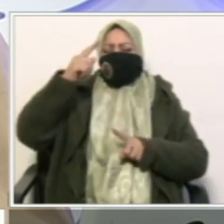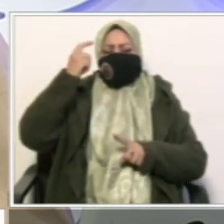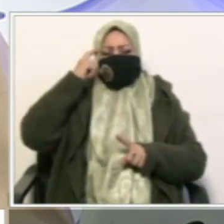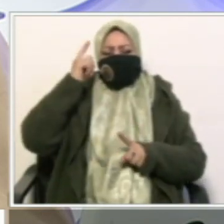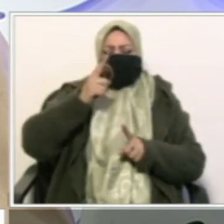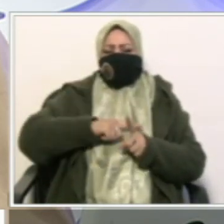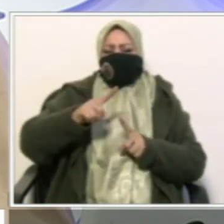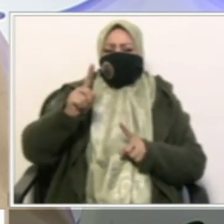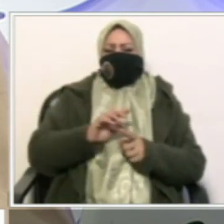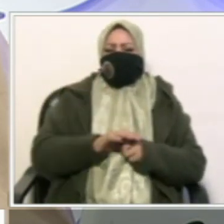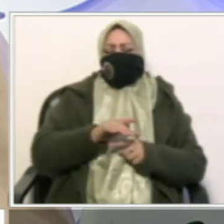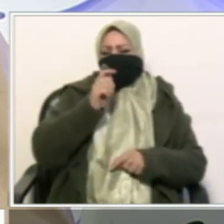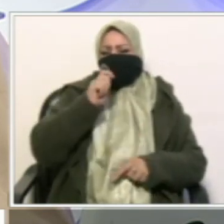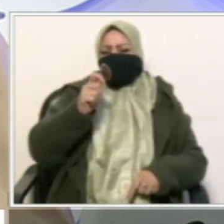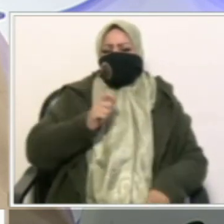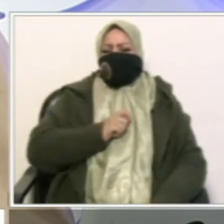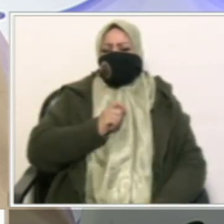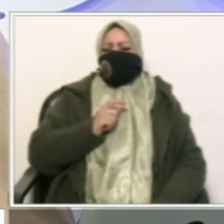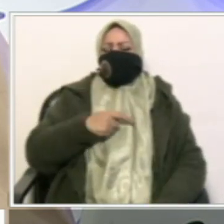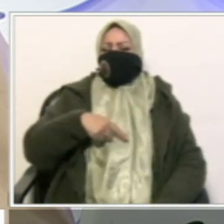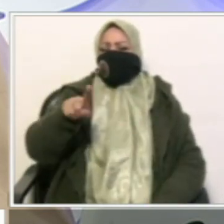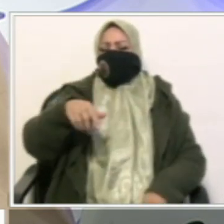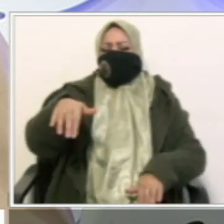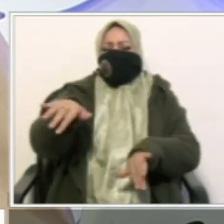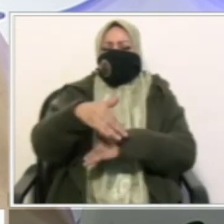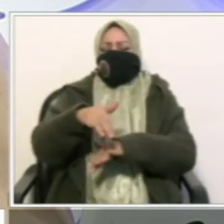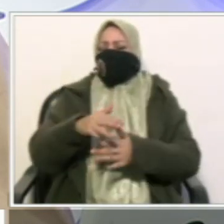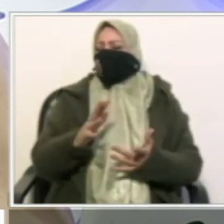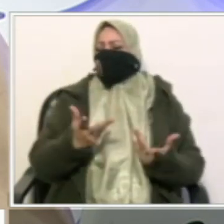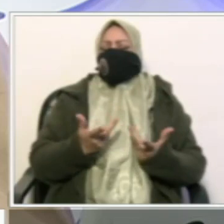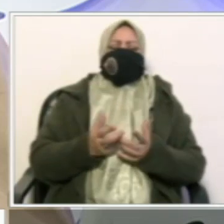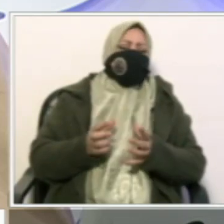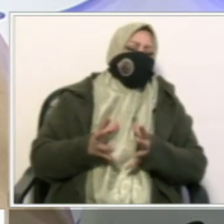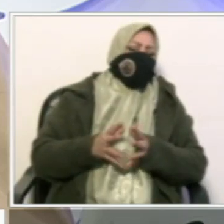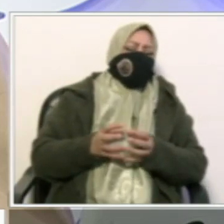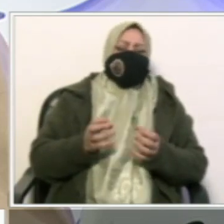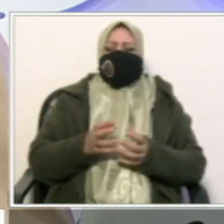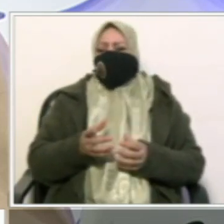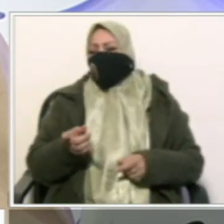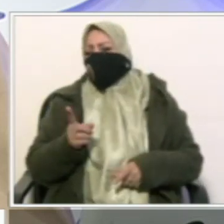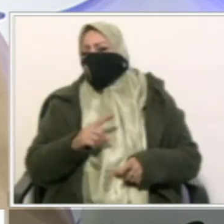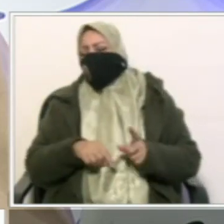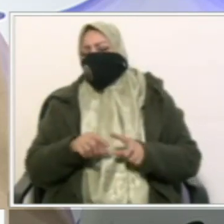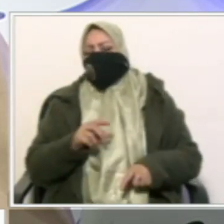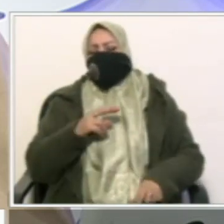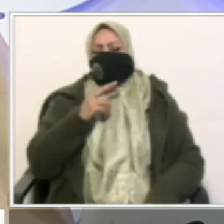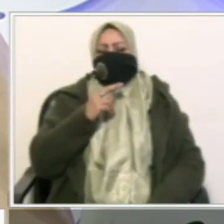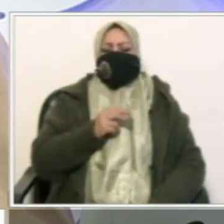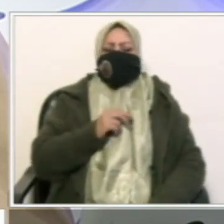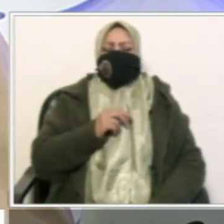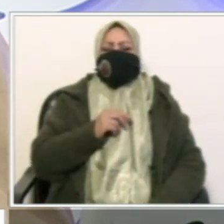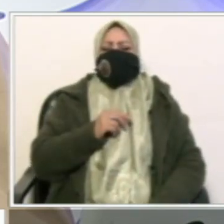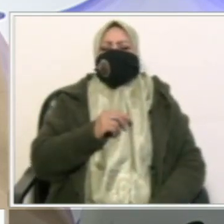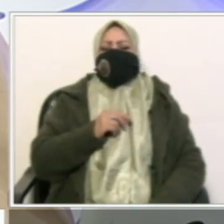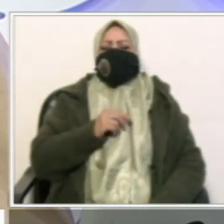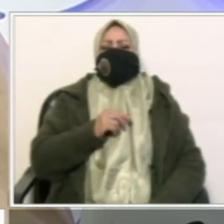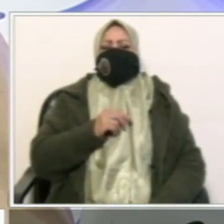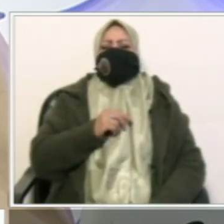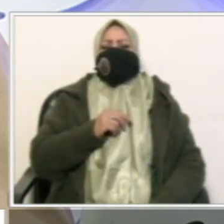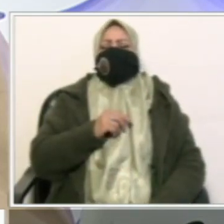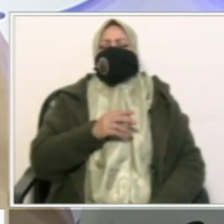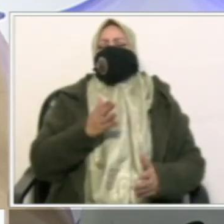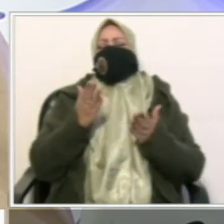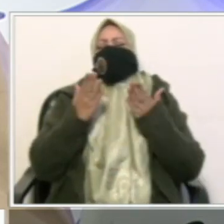ولم يجده فإنه يكثر له من الاستغفار حتى يغلب على